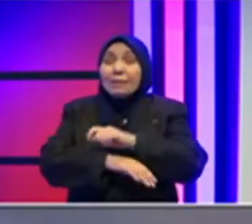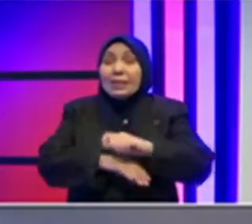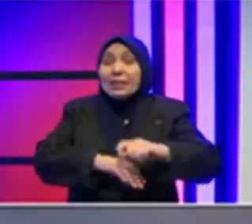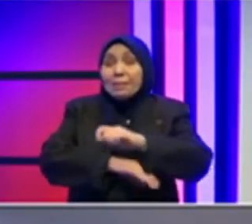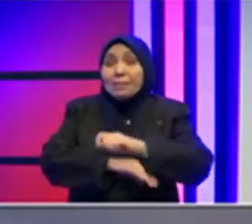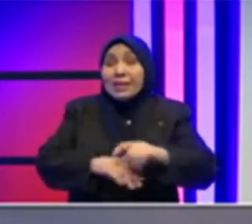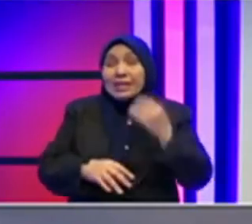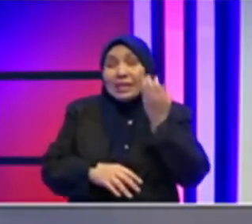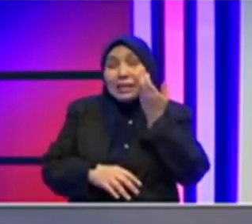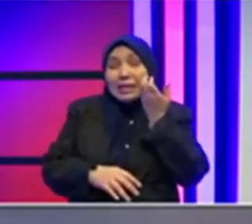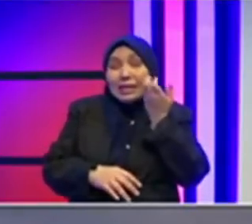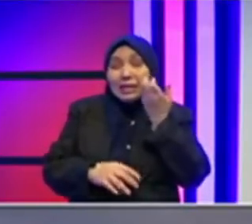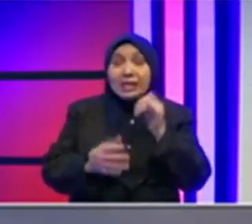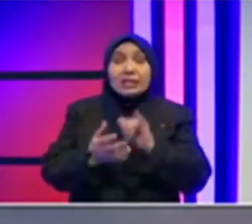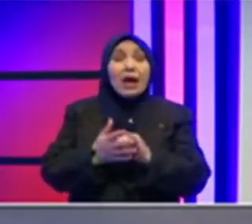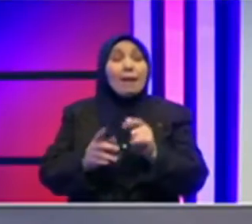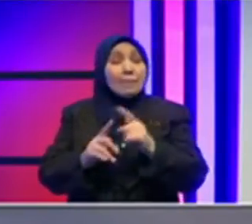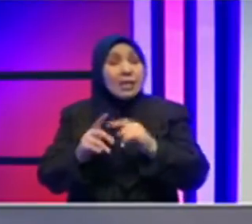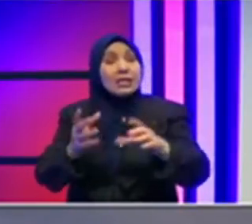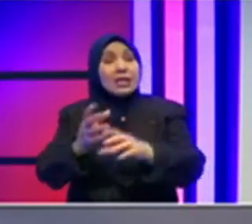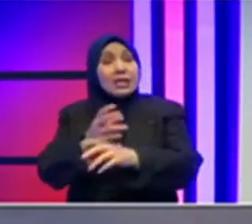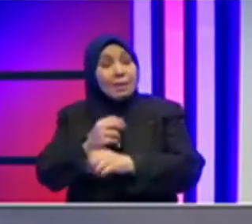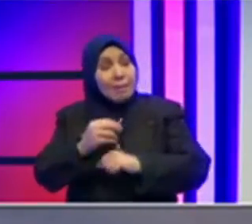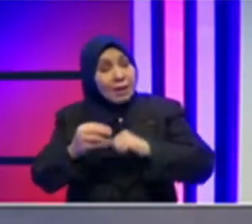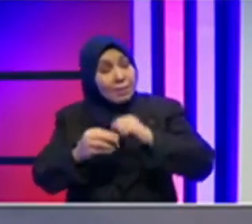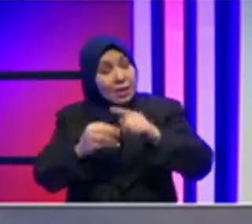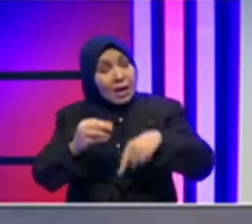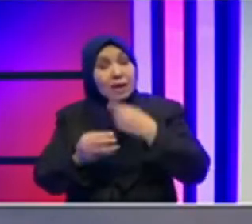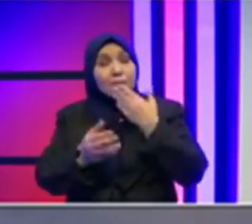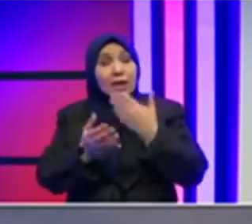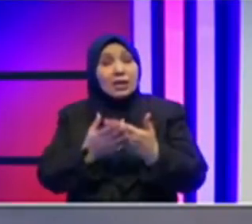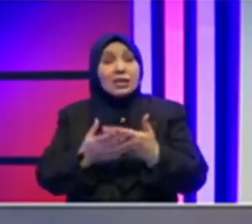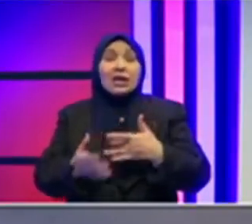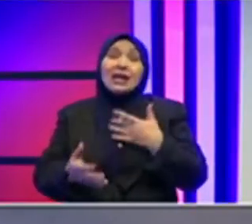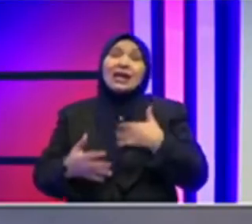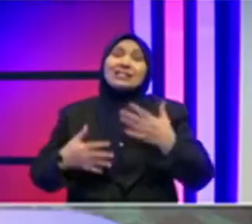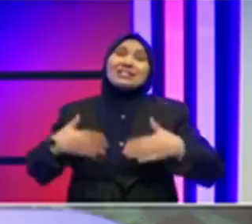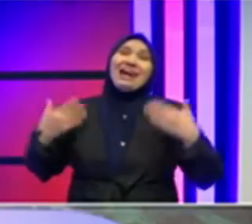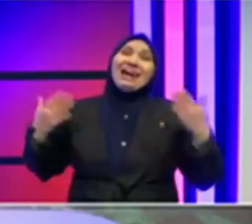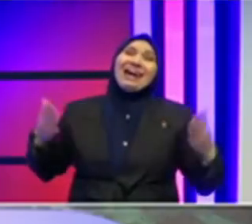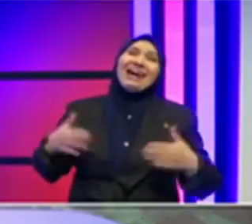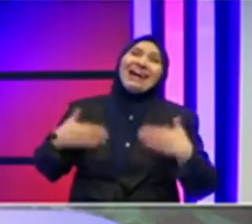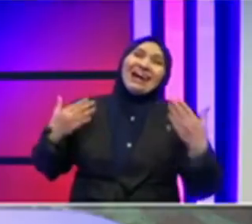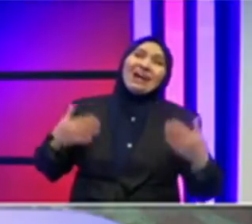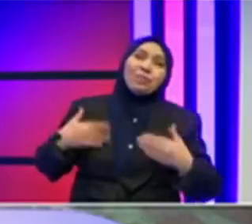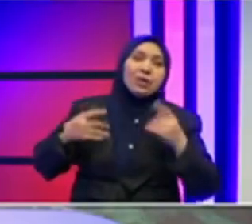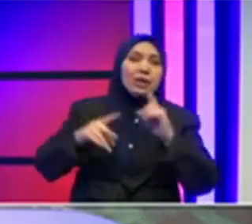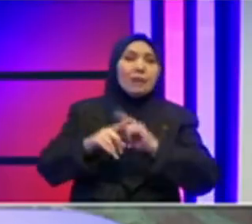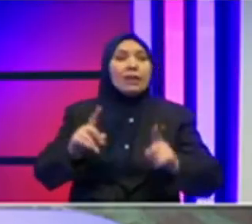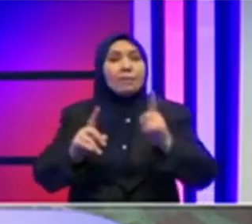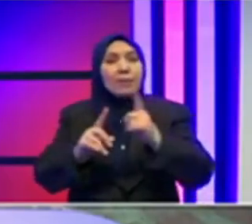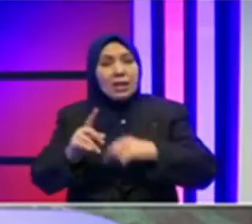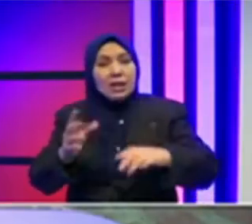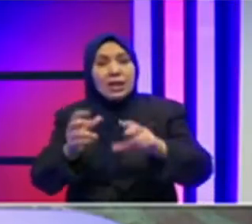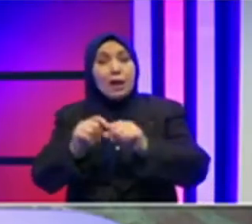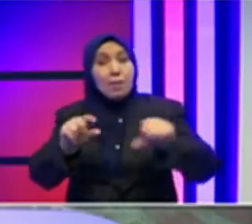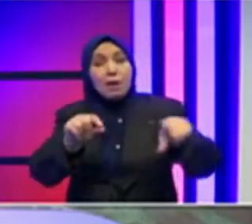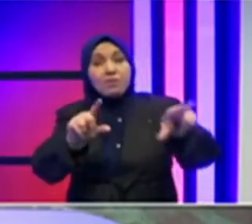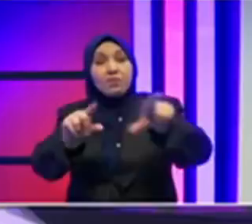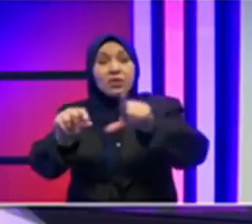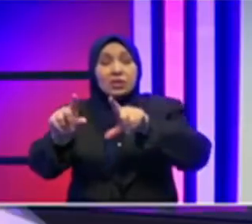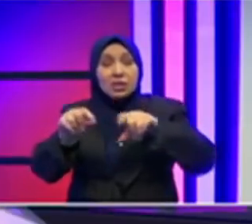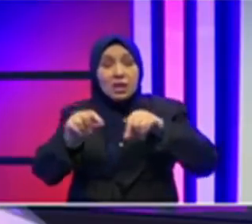apa? Allah nyatakan bila dia dapat perkara kebaikan, dia akan rasa tenang. Subhanallah. Tetapi bila dia dapat fitnah, dia dapat